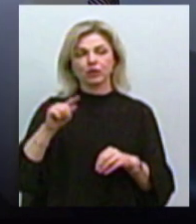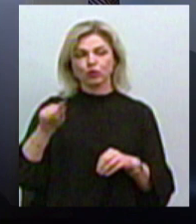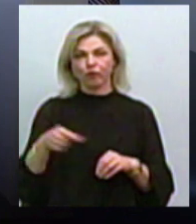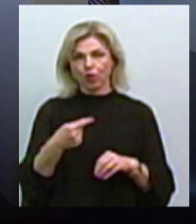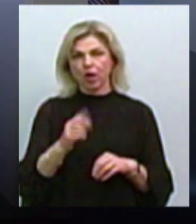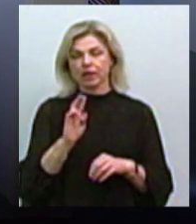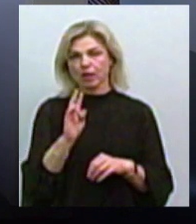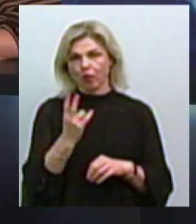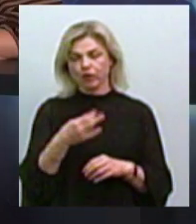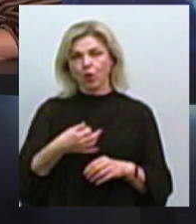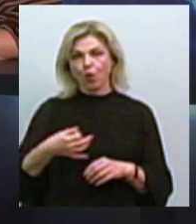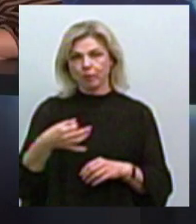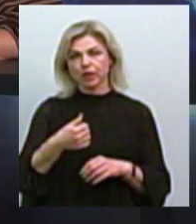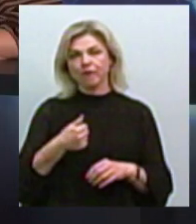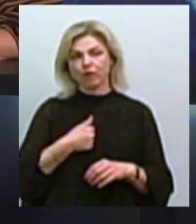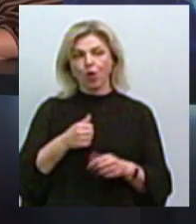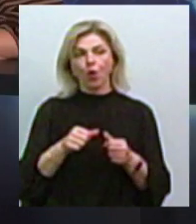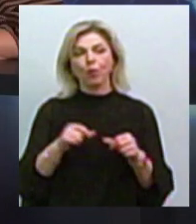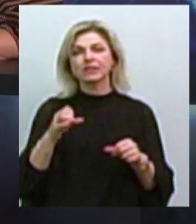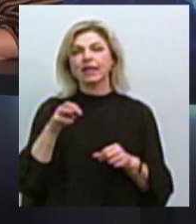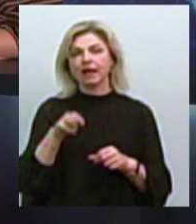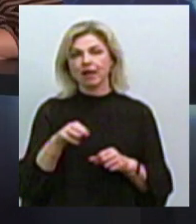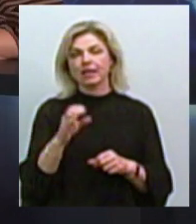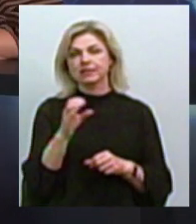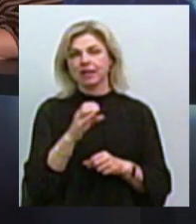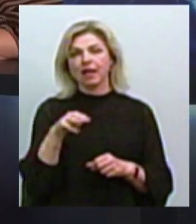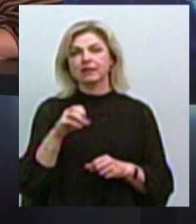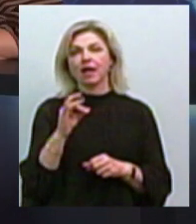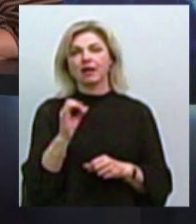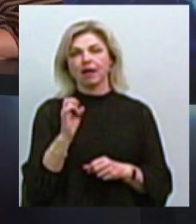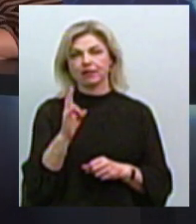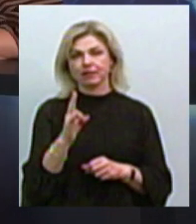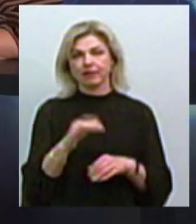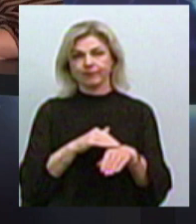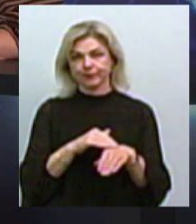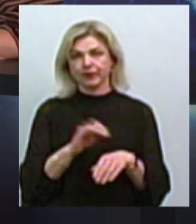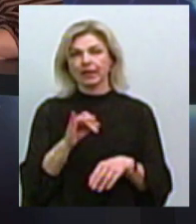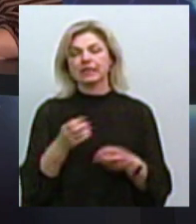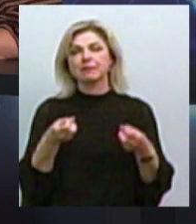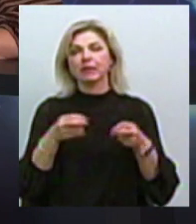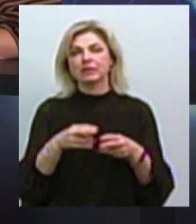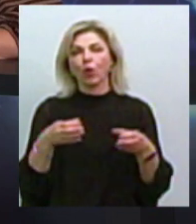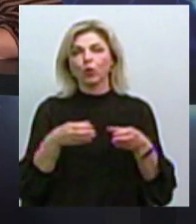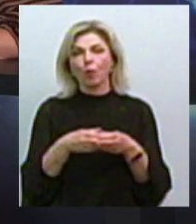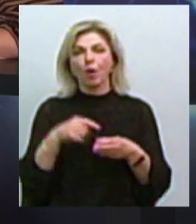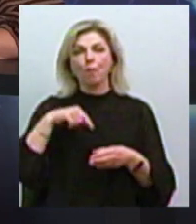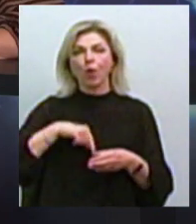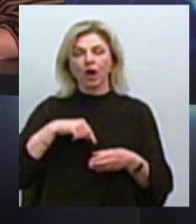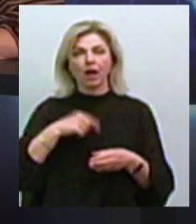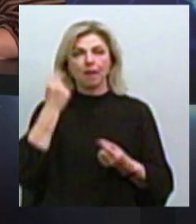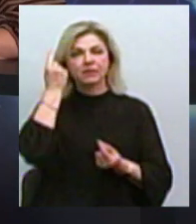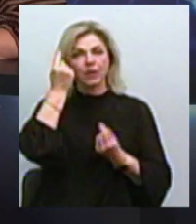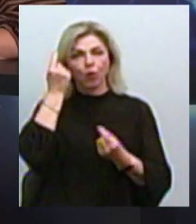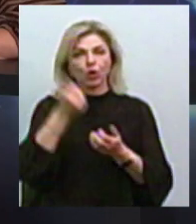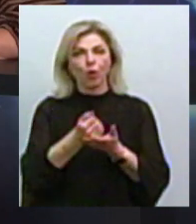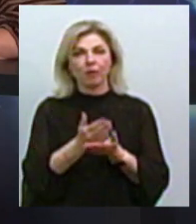та призову Миколаївського обласного військового комісаріату Сергій Таран та спеціалістка групи морально-психологічного забезпечення